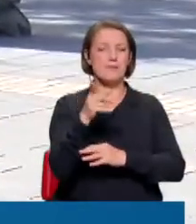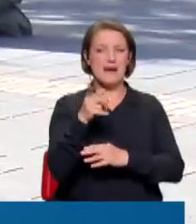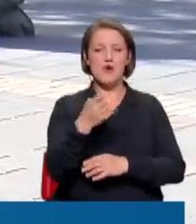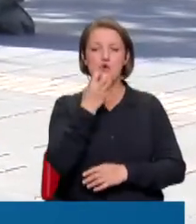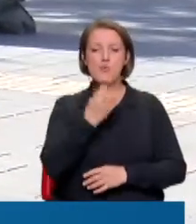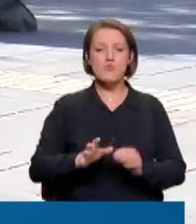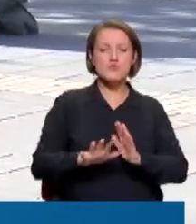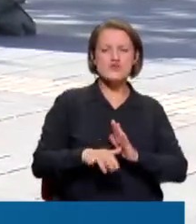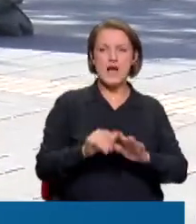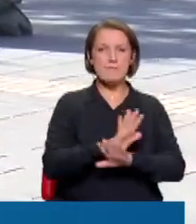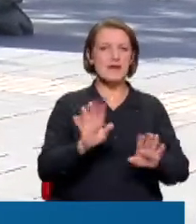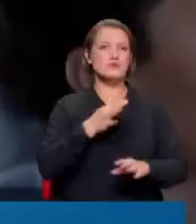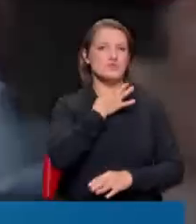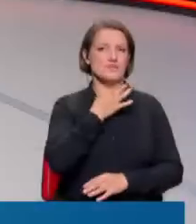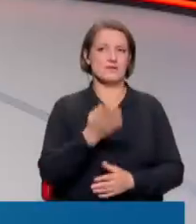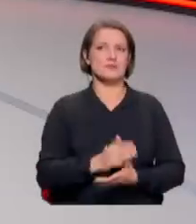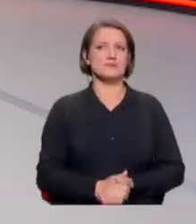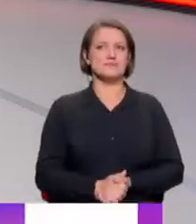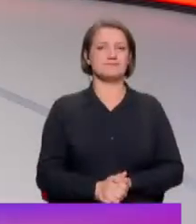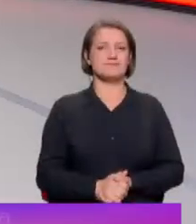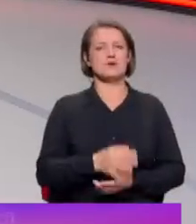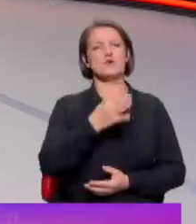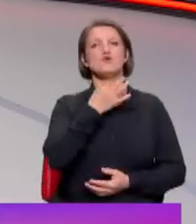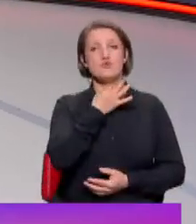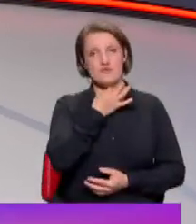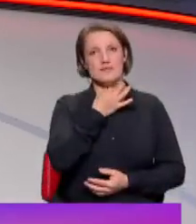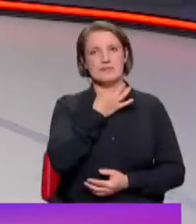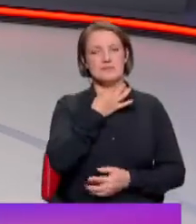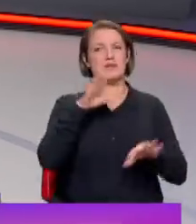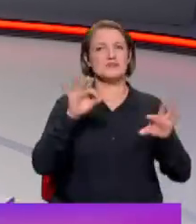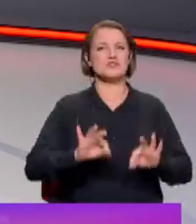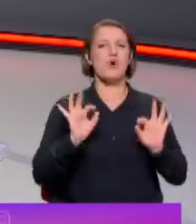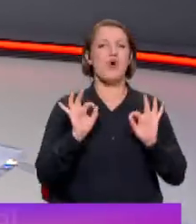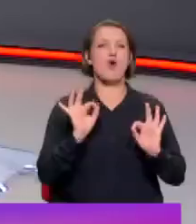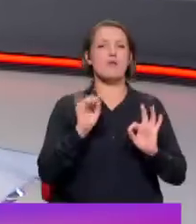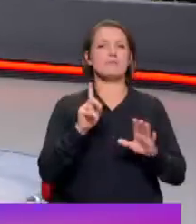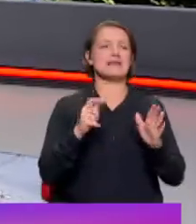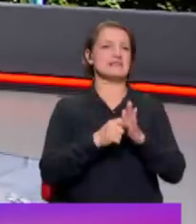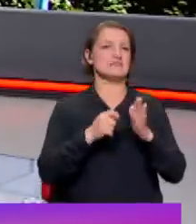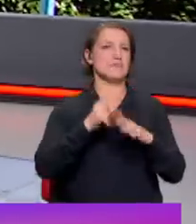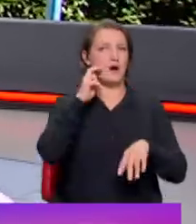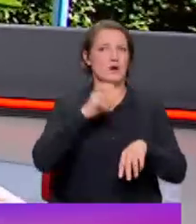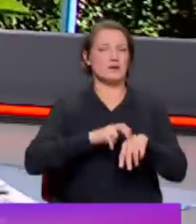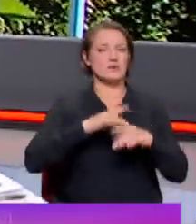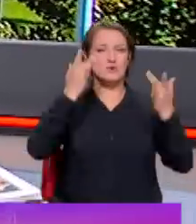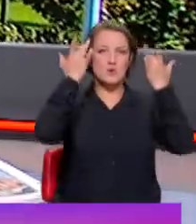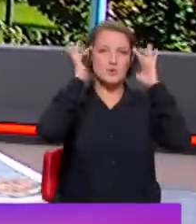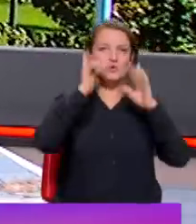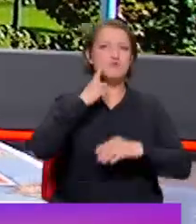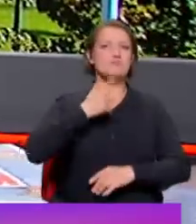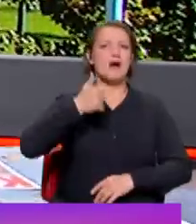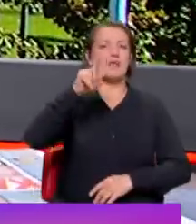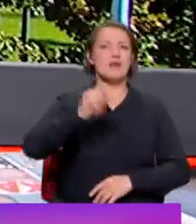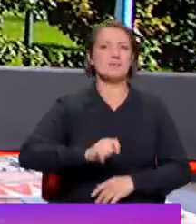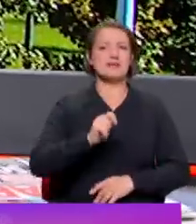ömründen çalmayın lütfen Lütfen şimdi önemli bir ismi anacağız Kültür Bakanlığı yaptı